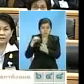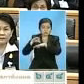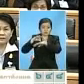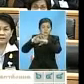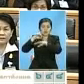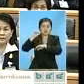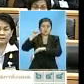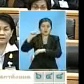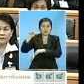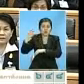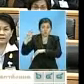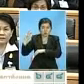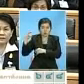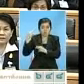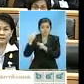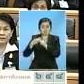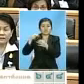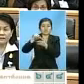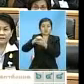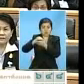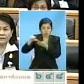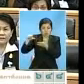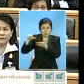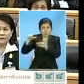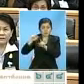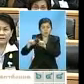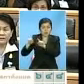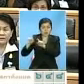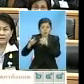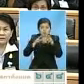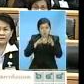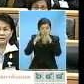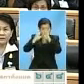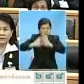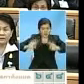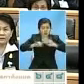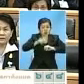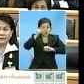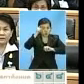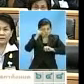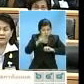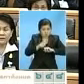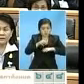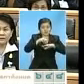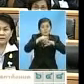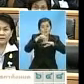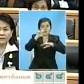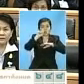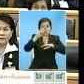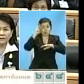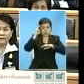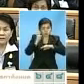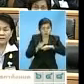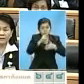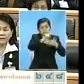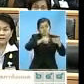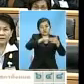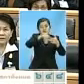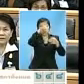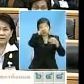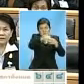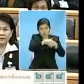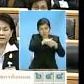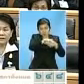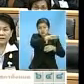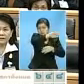ภาในการถอดถอนท่านจะต้องมาจากการเลือกตั้งทั้งหมดแต่ถ้าล